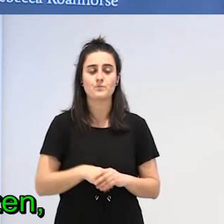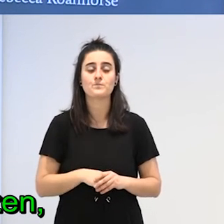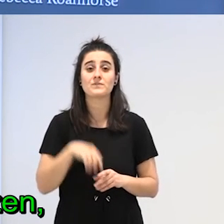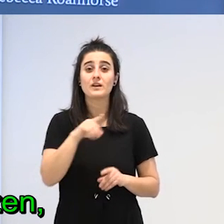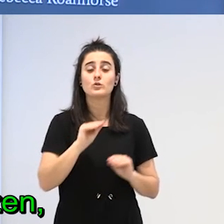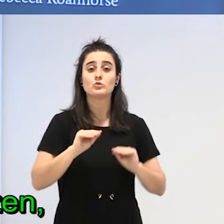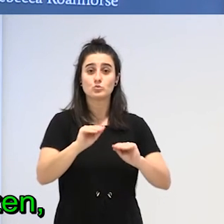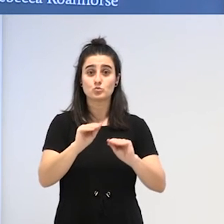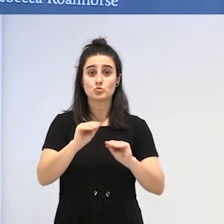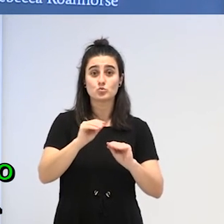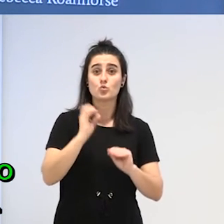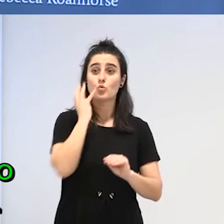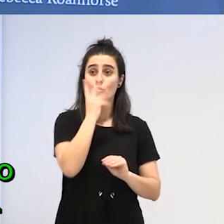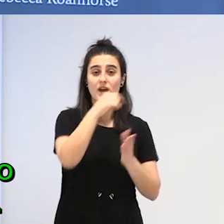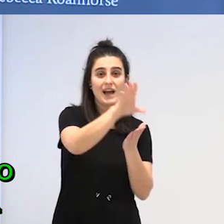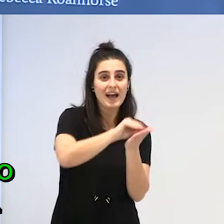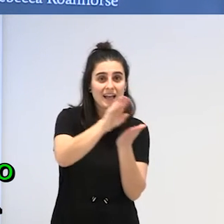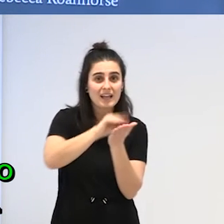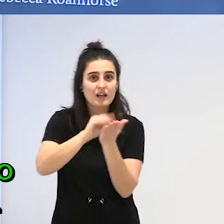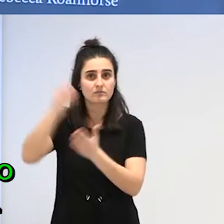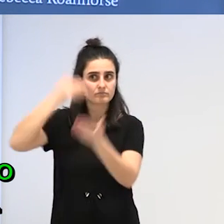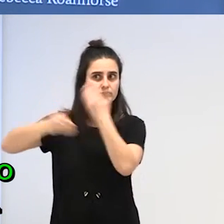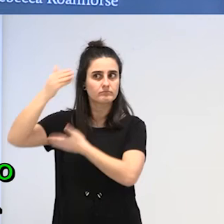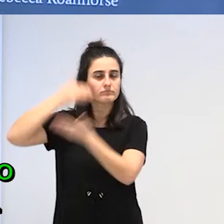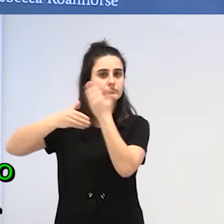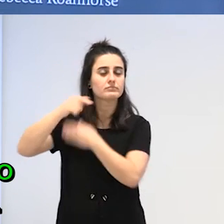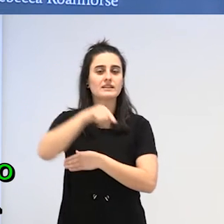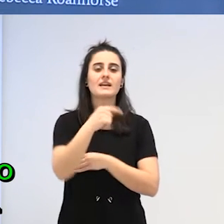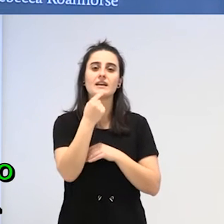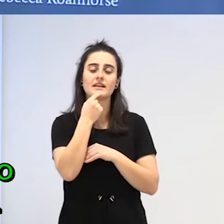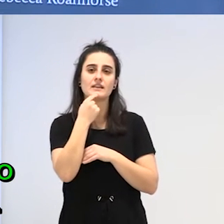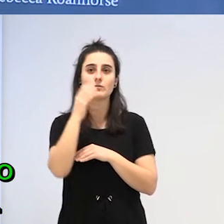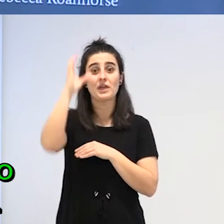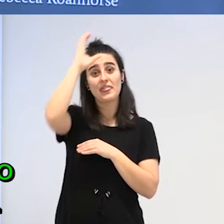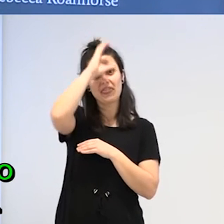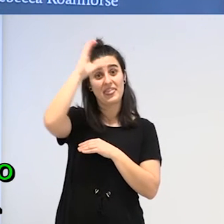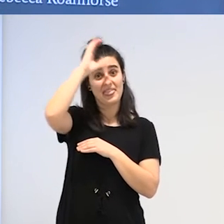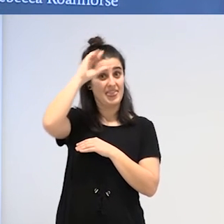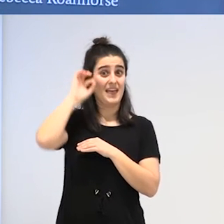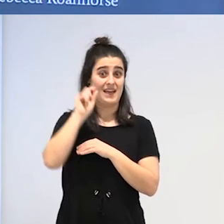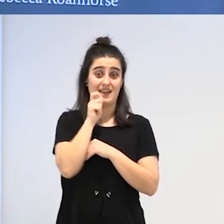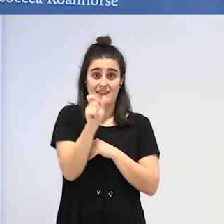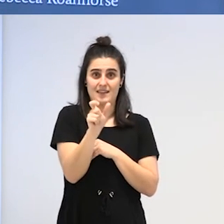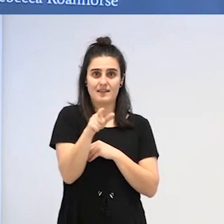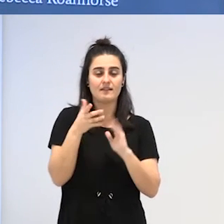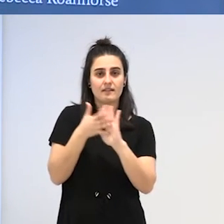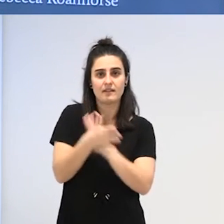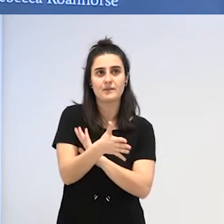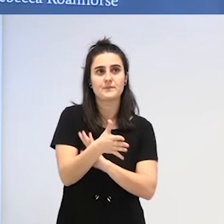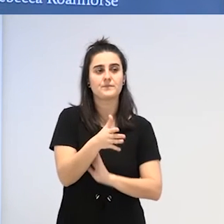antologia itzindari izan zen, bertan berak Dillonek dio zientzia hitzaren definizioa,